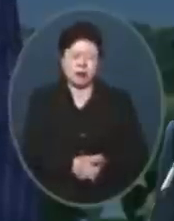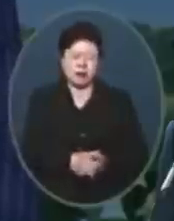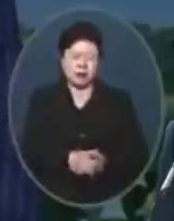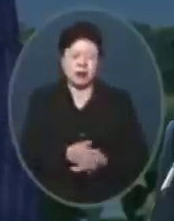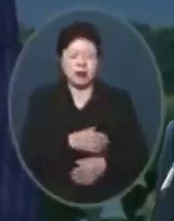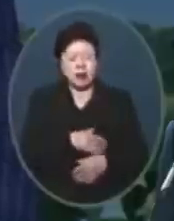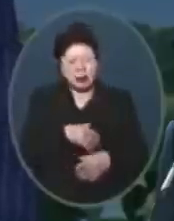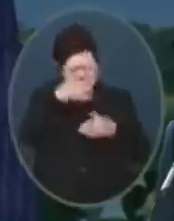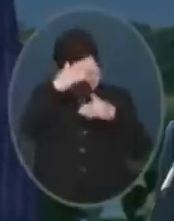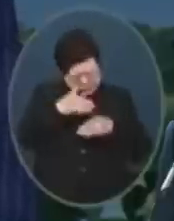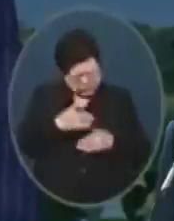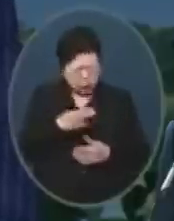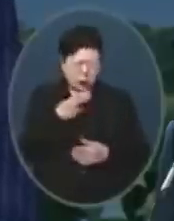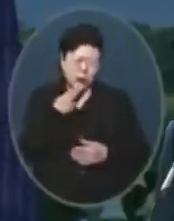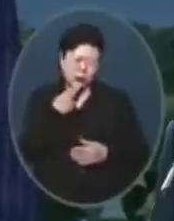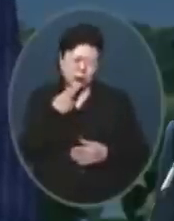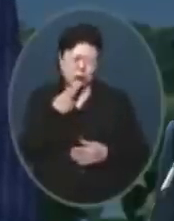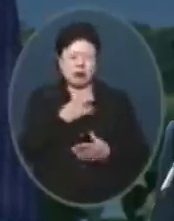질서가 없고